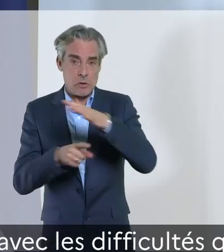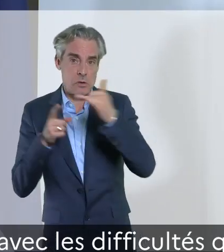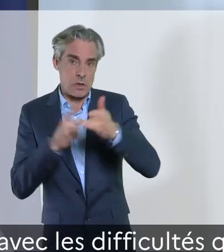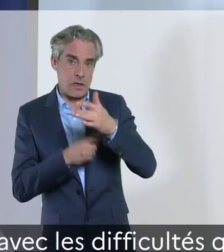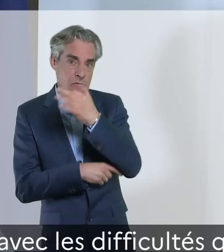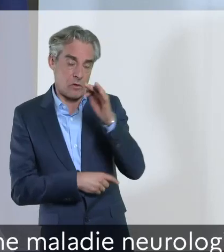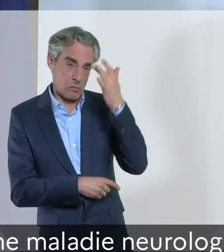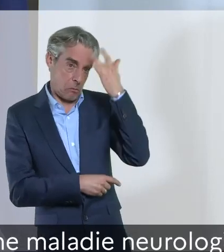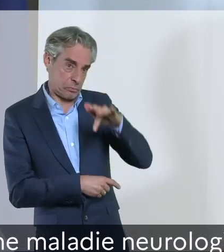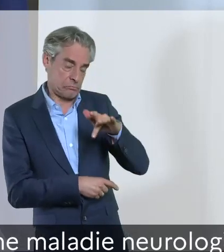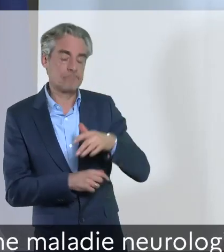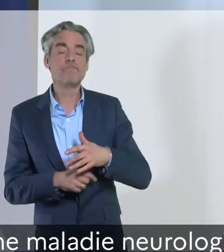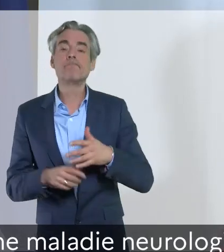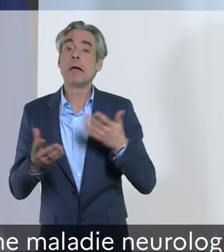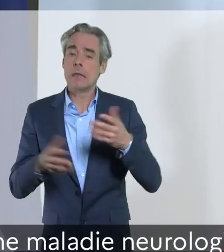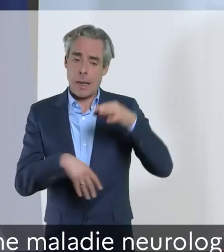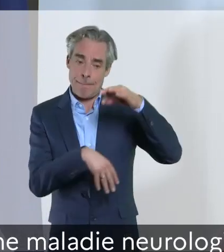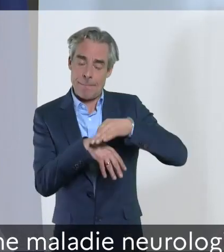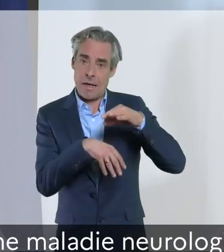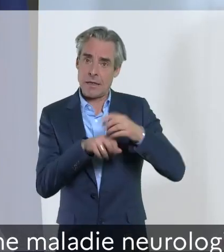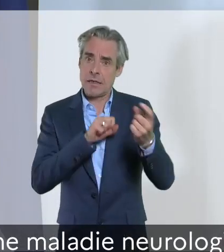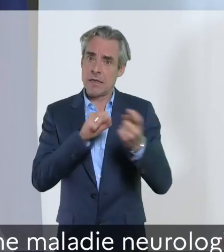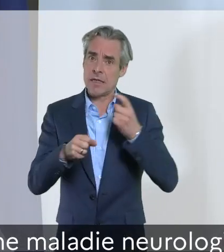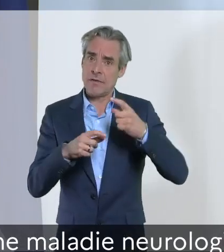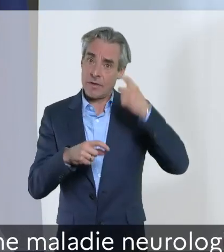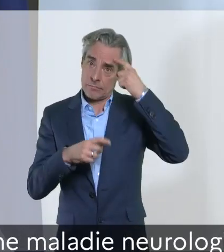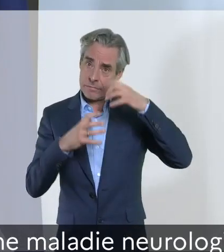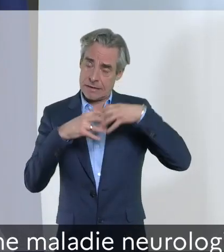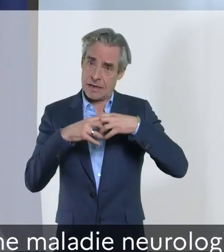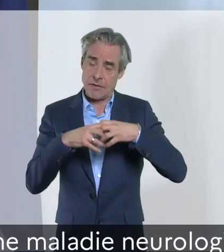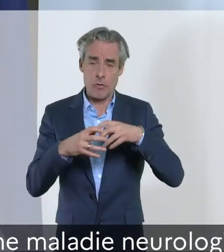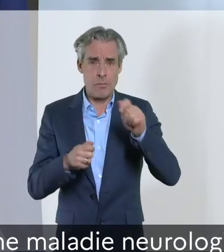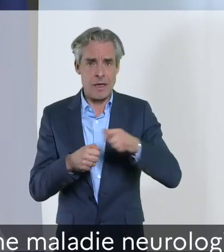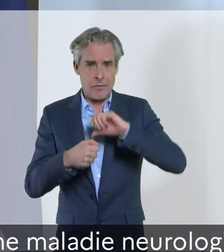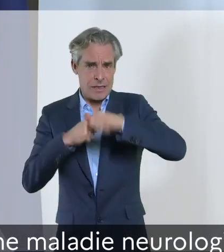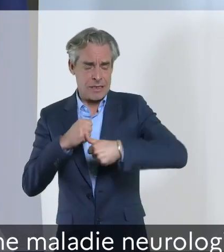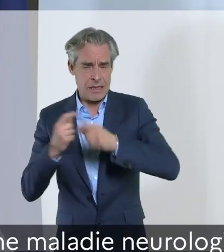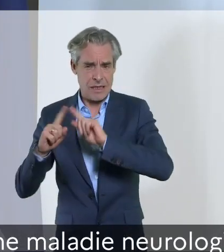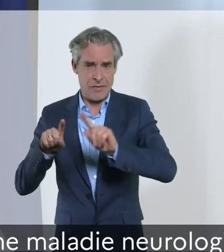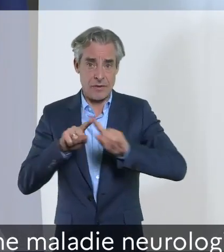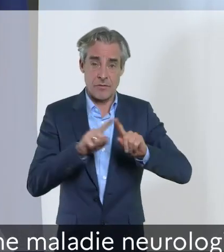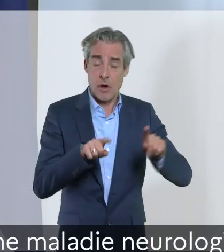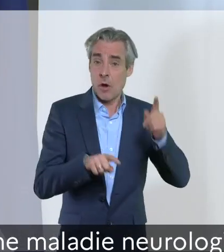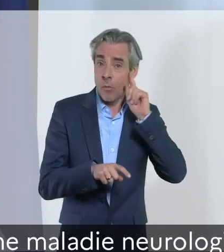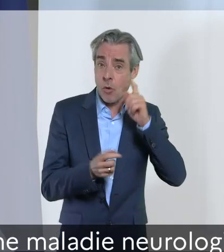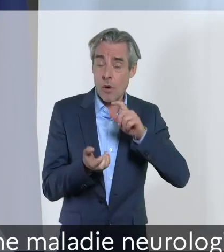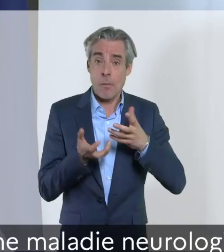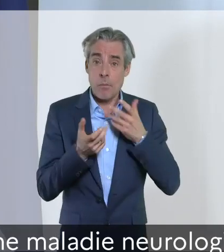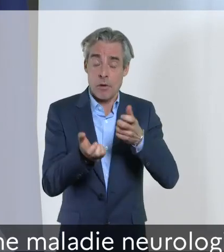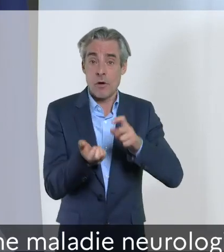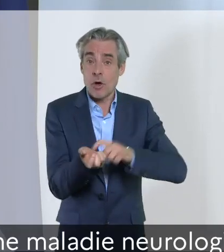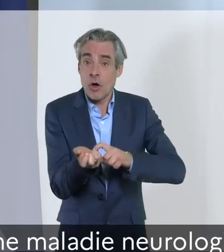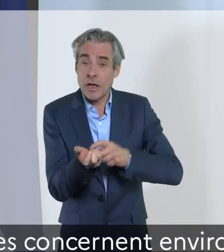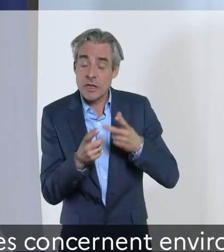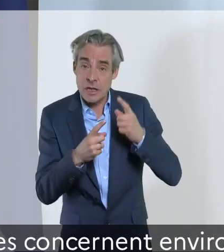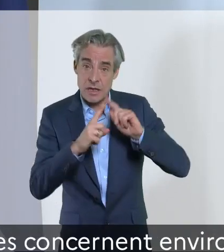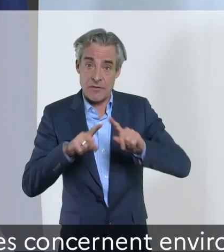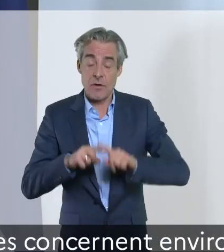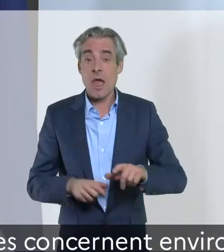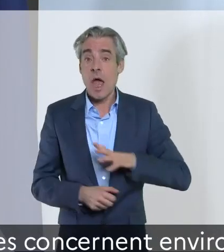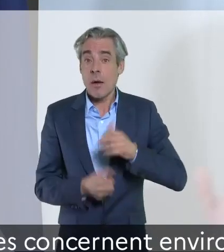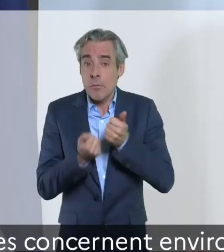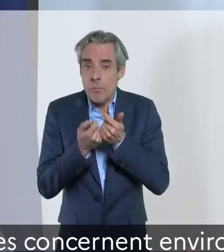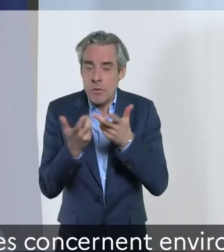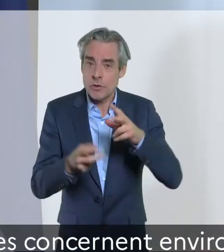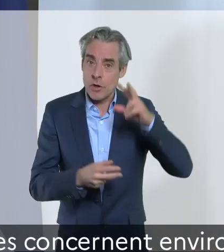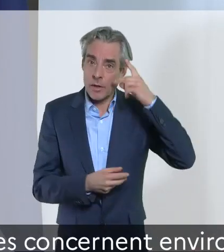connue dans notre pays. Il s'agit d'une maladie neurologique dont il faudrait parler au pluriel, car elle dépend de causes variées.